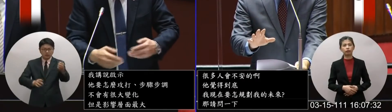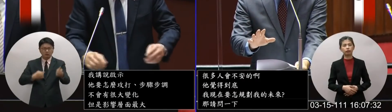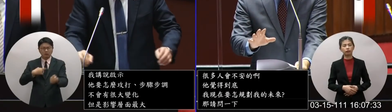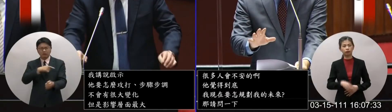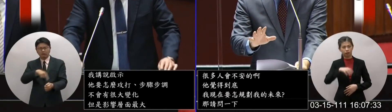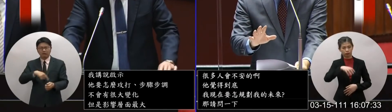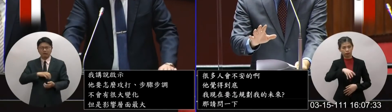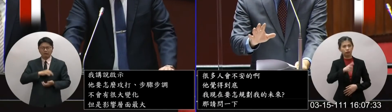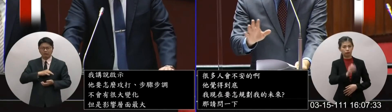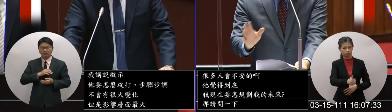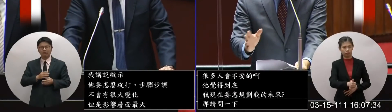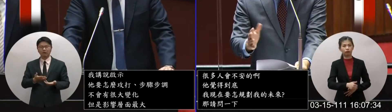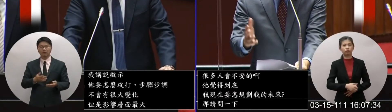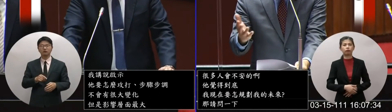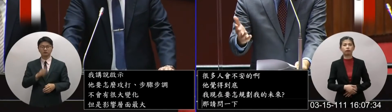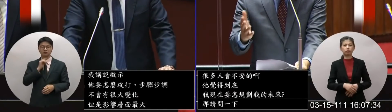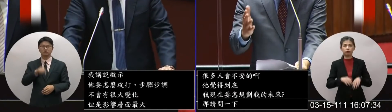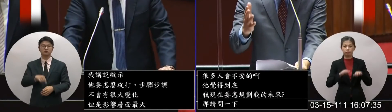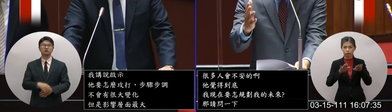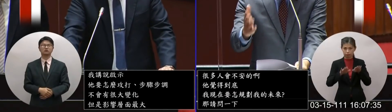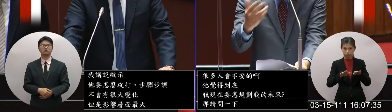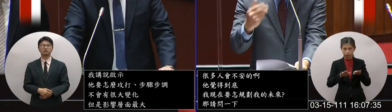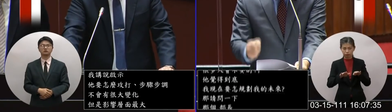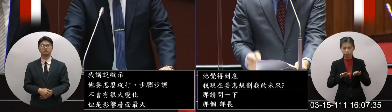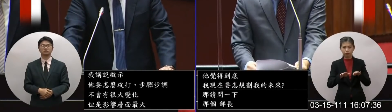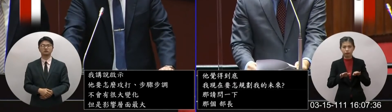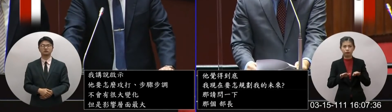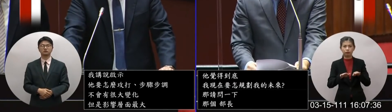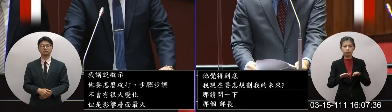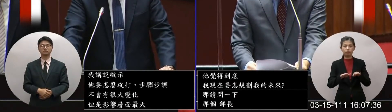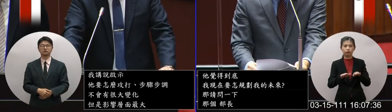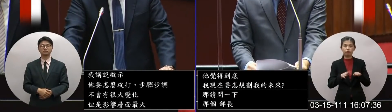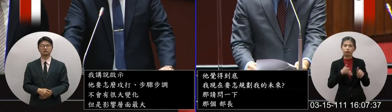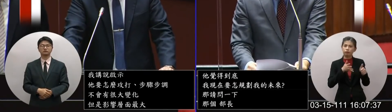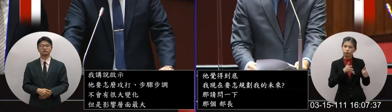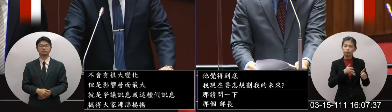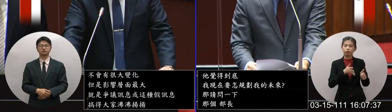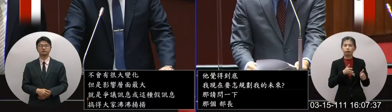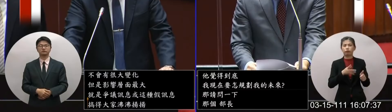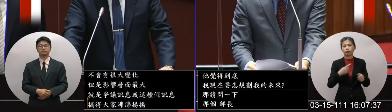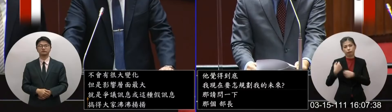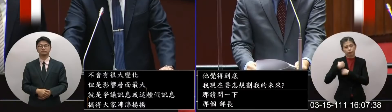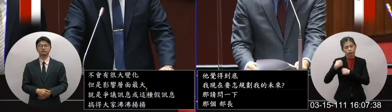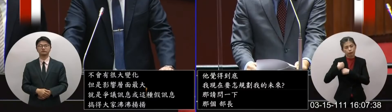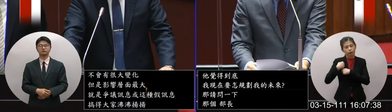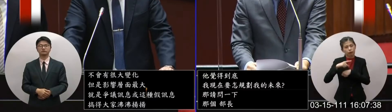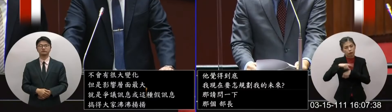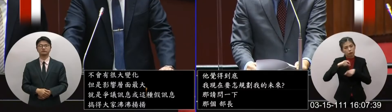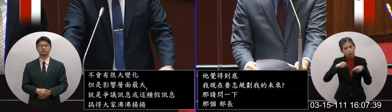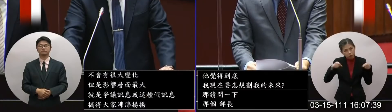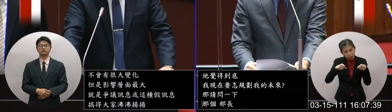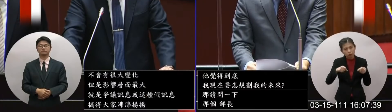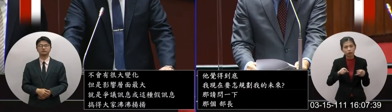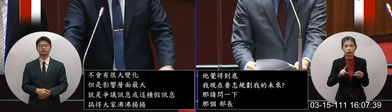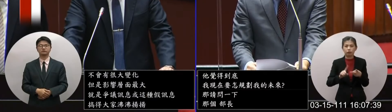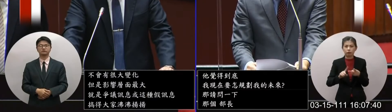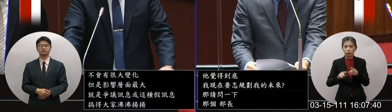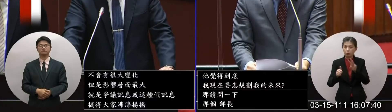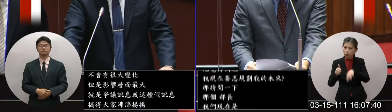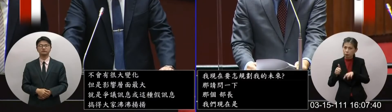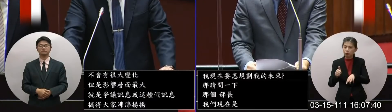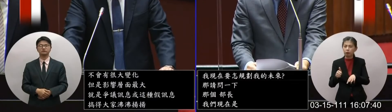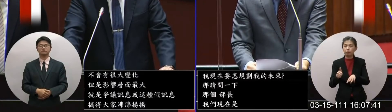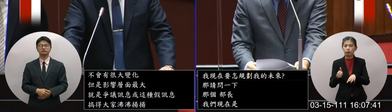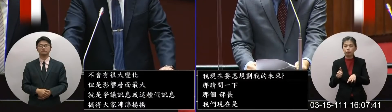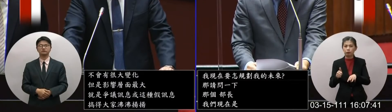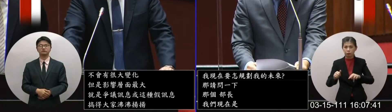扬扬。 部长，我们现在是一方面问你关于疫情的事的，二方面呢？那训练的方